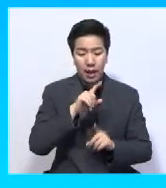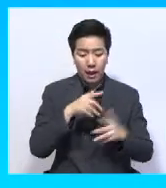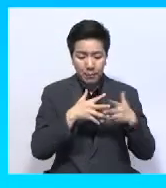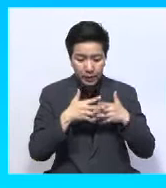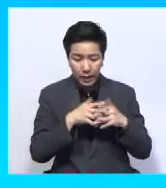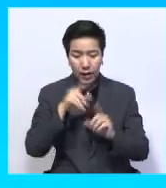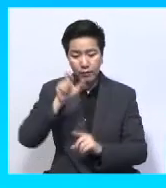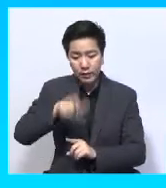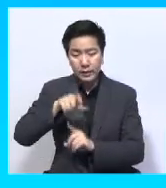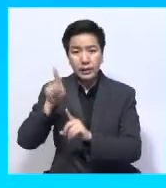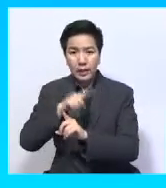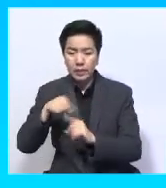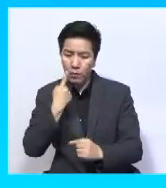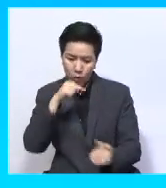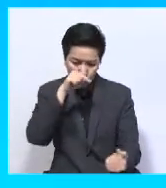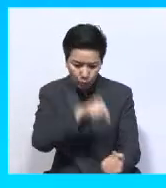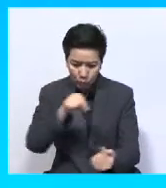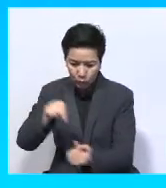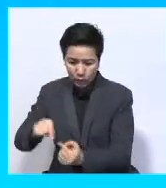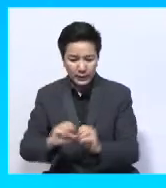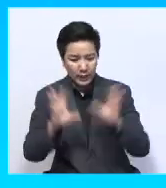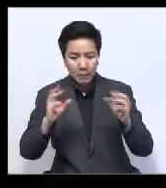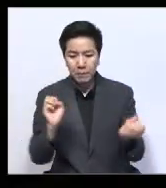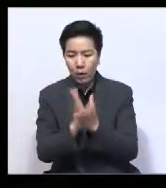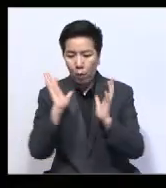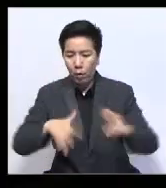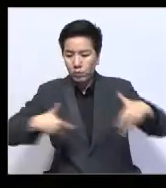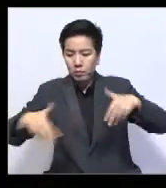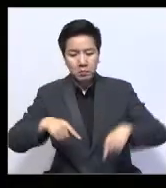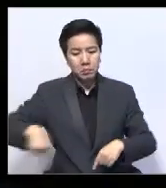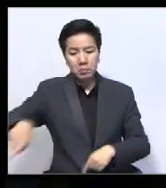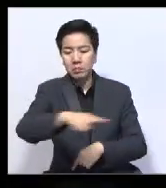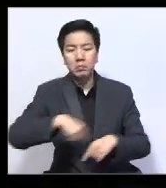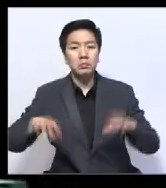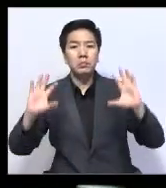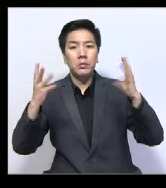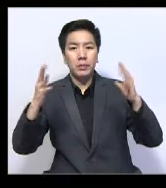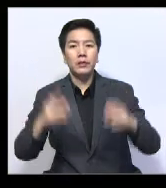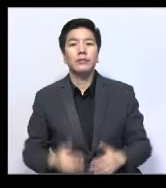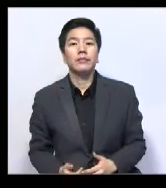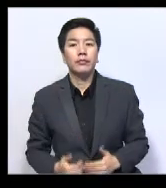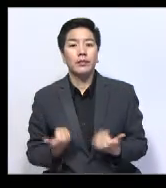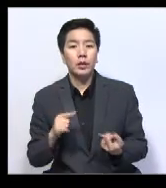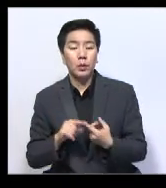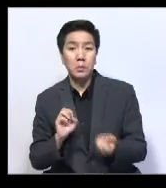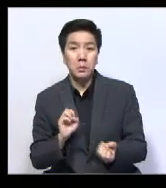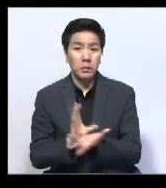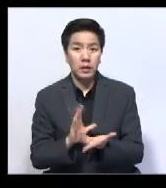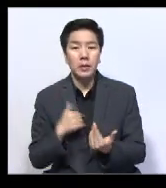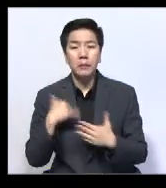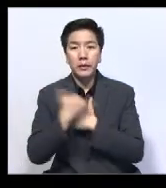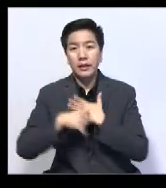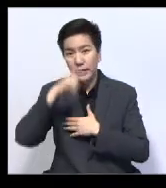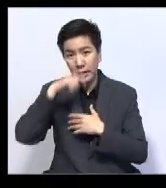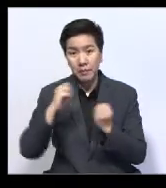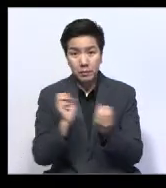ป้าหมายเอาไว้ชัดเจนนะคะก็คาดว่าจะไม่กระทบต่อประชาชนในพื้นที่มากนักค่ะ สำหรับผลกระทบที่มีต่อประเท